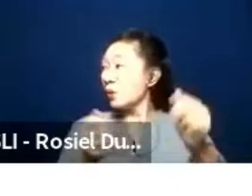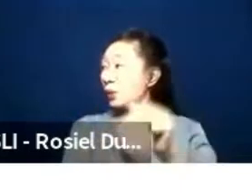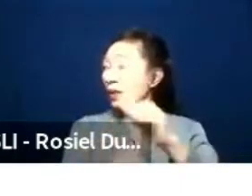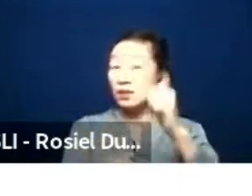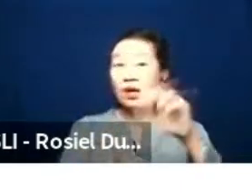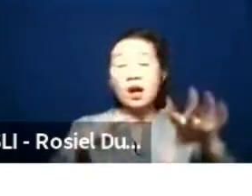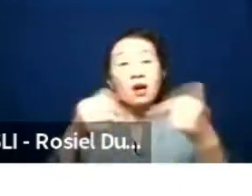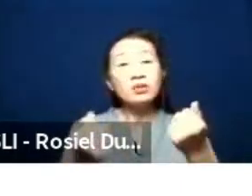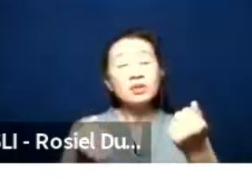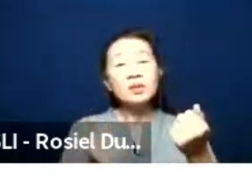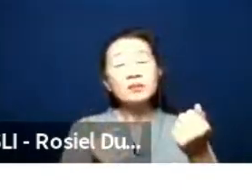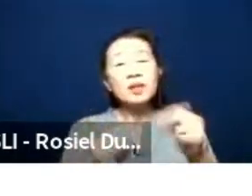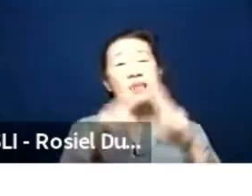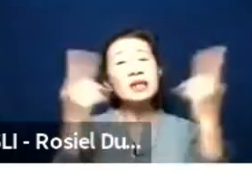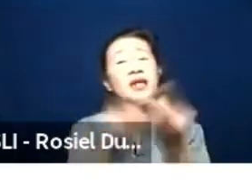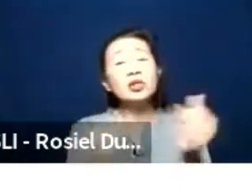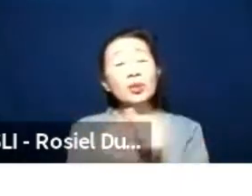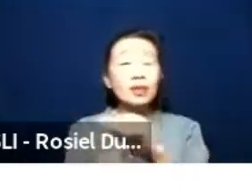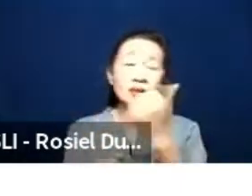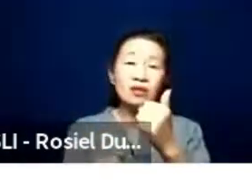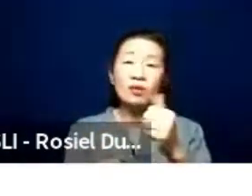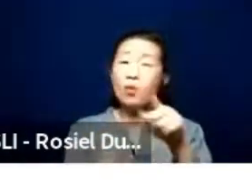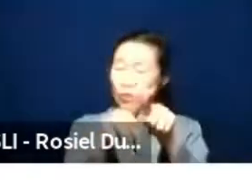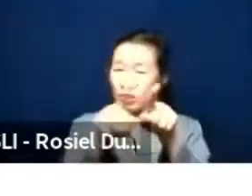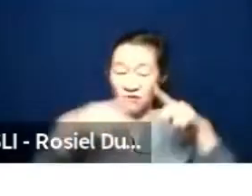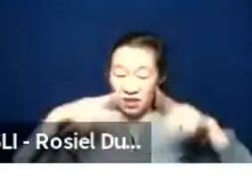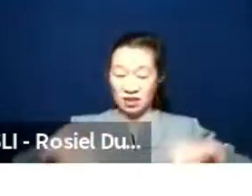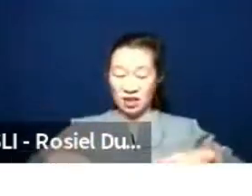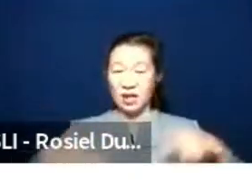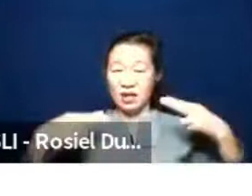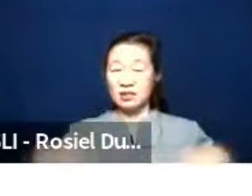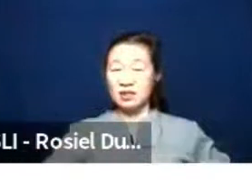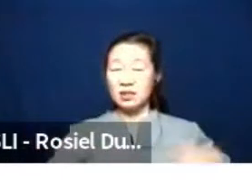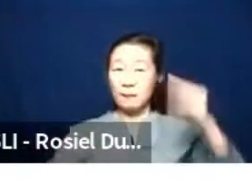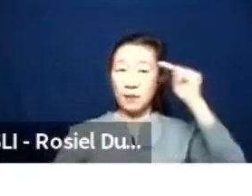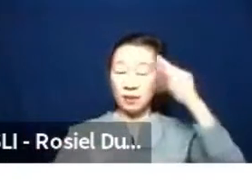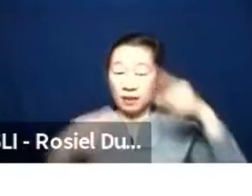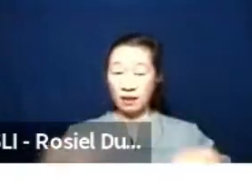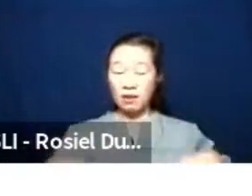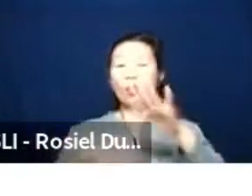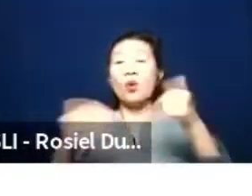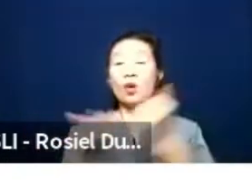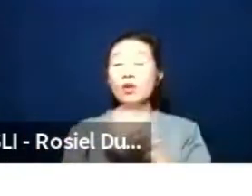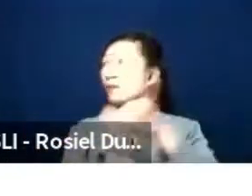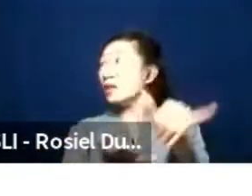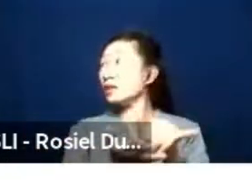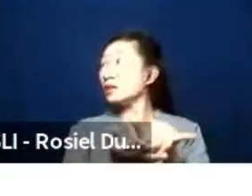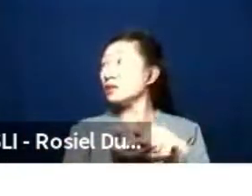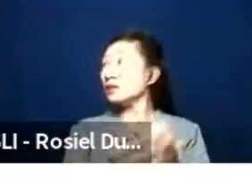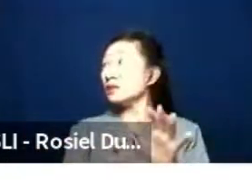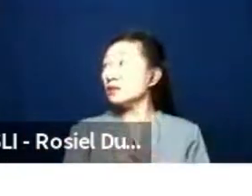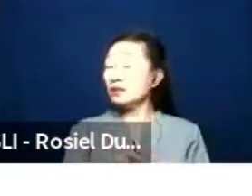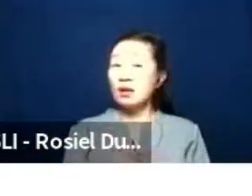siya makikitungo sa iba, pati ang kanyang physical health, no? Ang kanyang mental health. So lahat yan